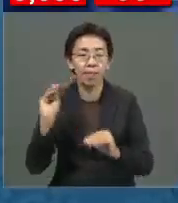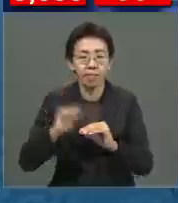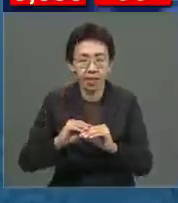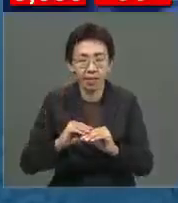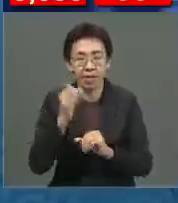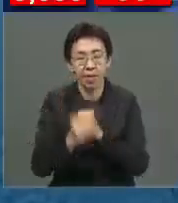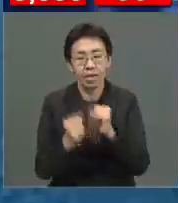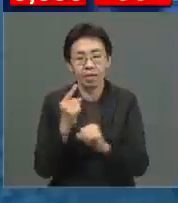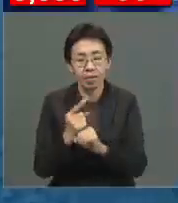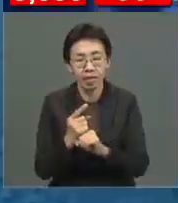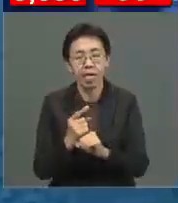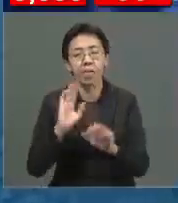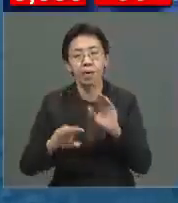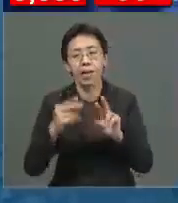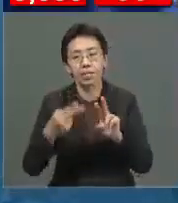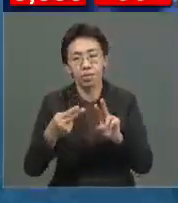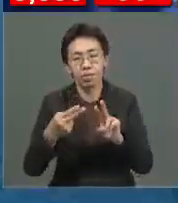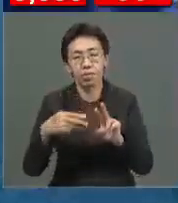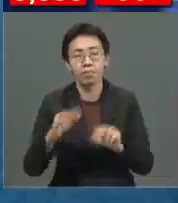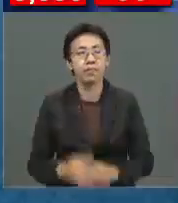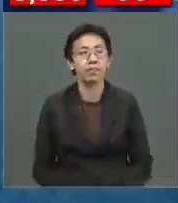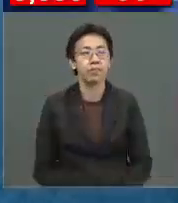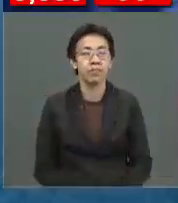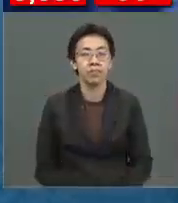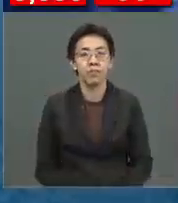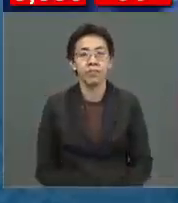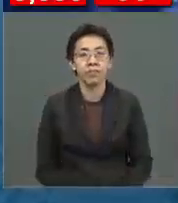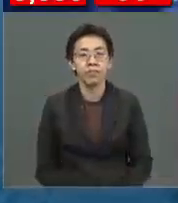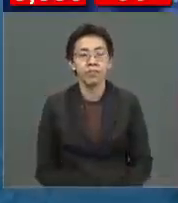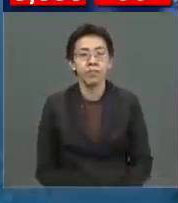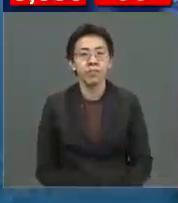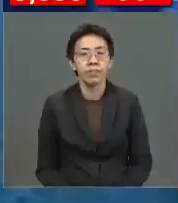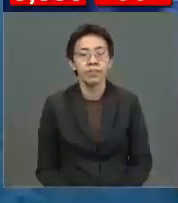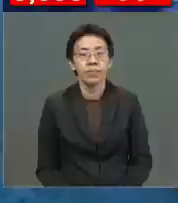พร้อมกับกำหนดเป้าหมายด้วยนะว่าภายในเดือนกรกฎาคมของทุกปีค่ะก็จะต้องมีผู้มีรายได้น้อยมีบ้านอยู่อาศัยเพิ่มขึ้นปีละ2หมื่นครอบครัวด้วยกันน่ะโน้ท